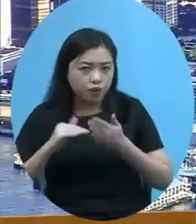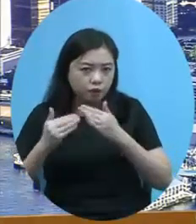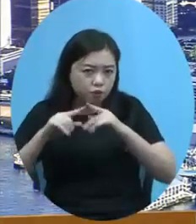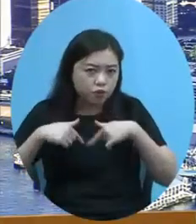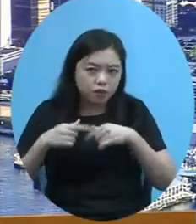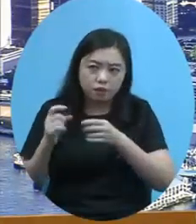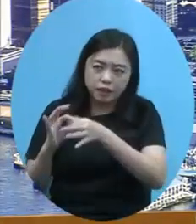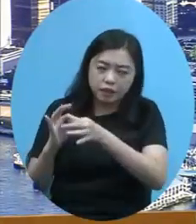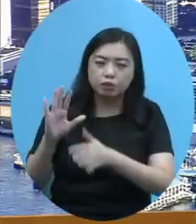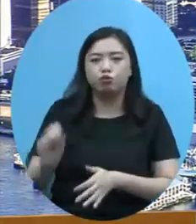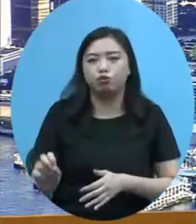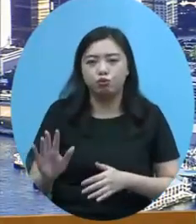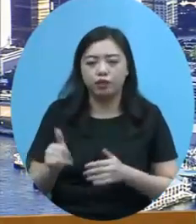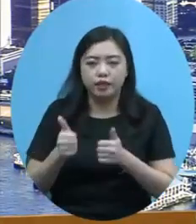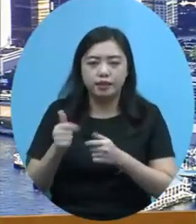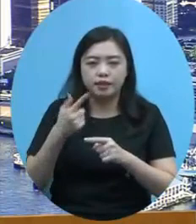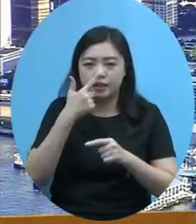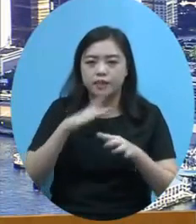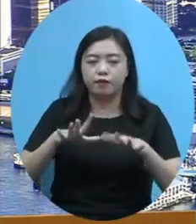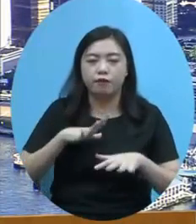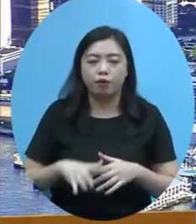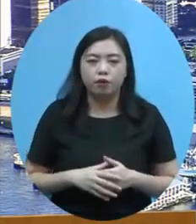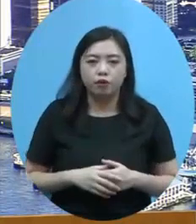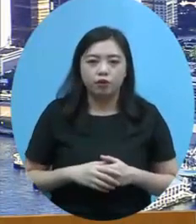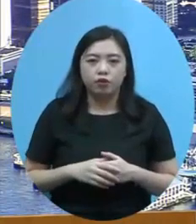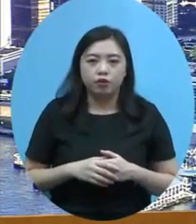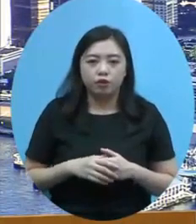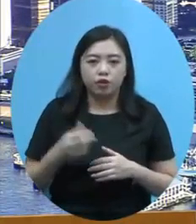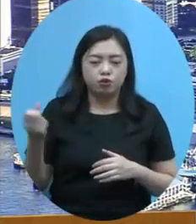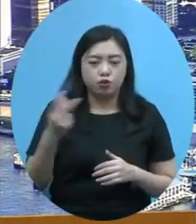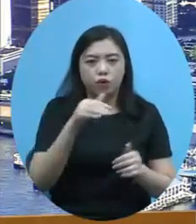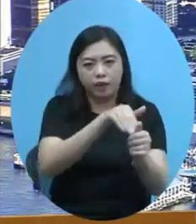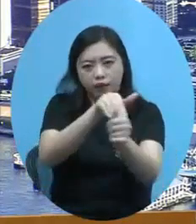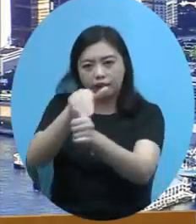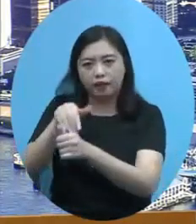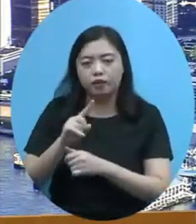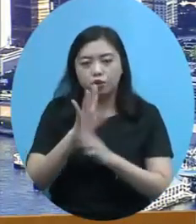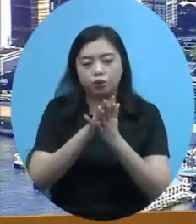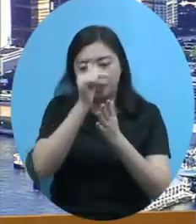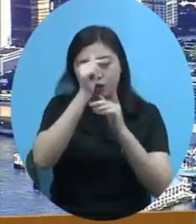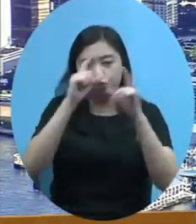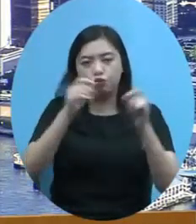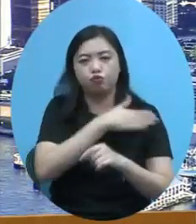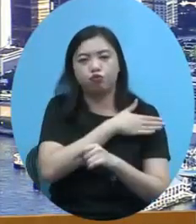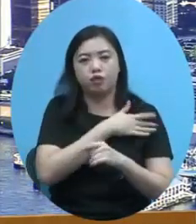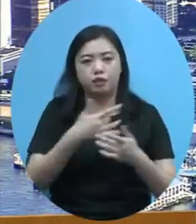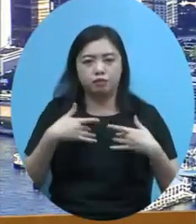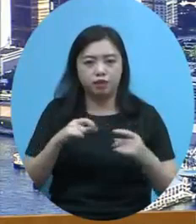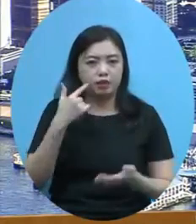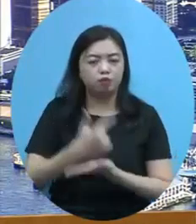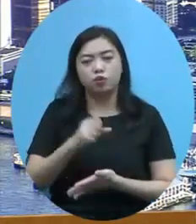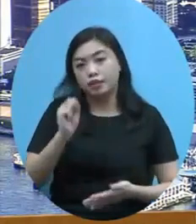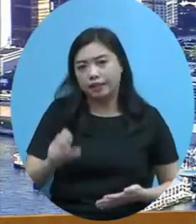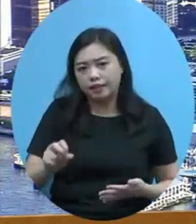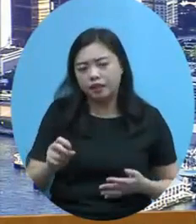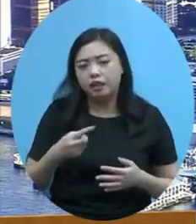中心保持溝通，跟進最新的情況。我們再次提醒所有的醫護人員，疫情仍然嚴峻，